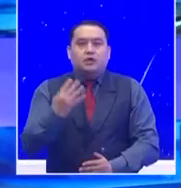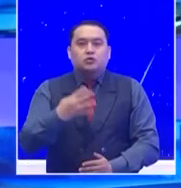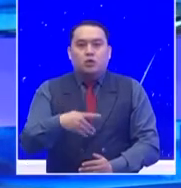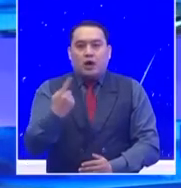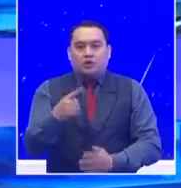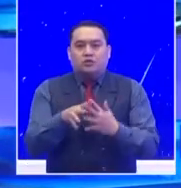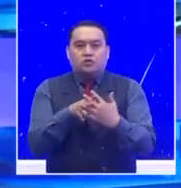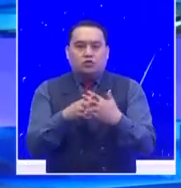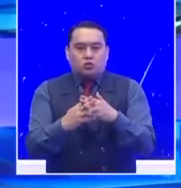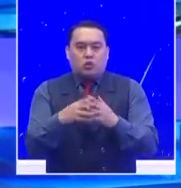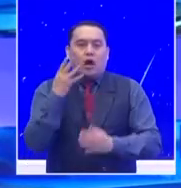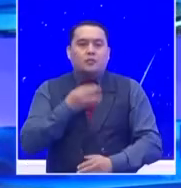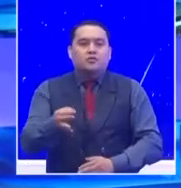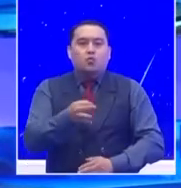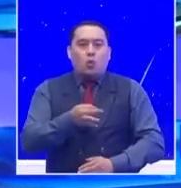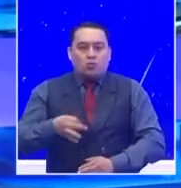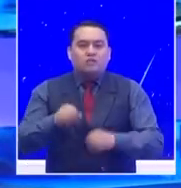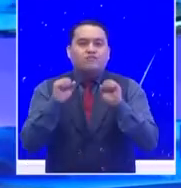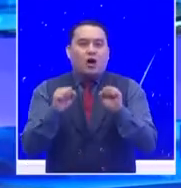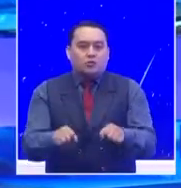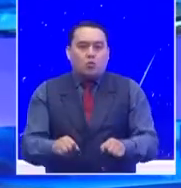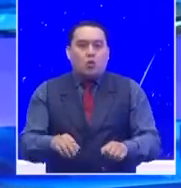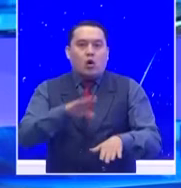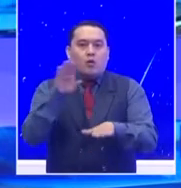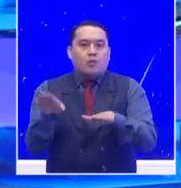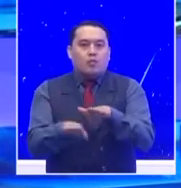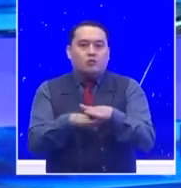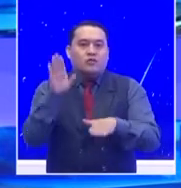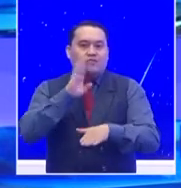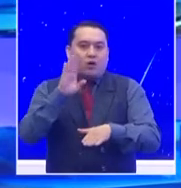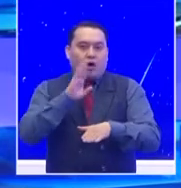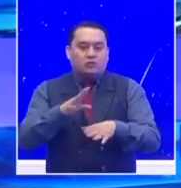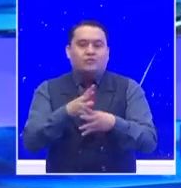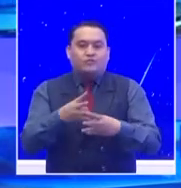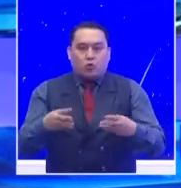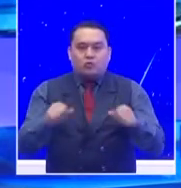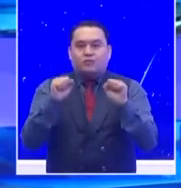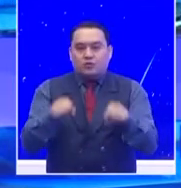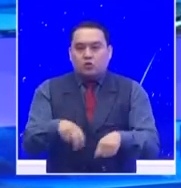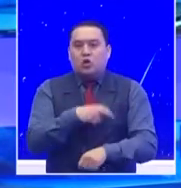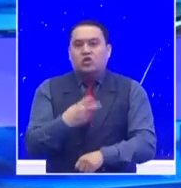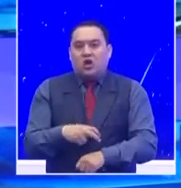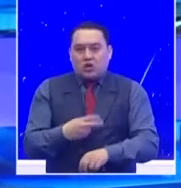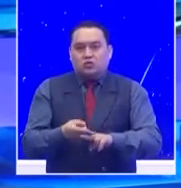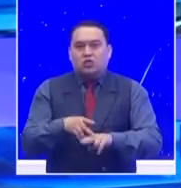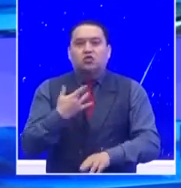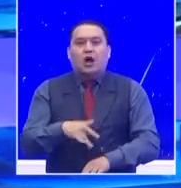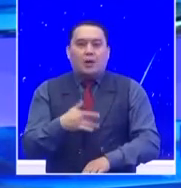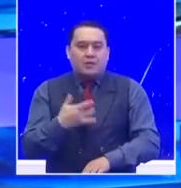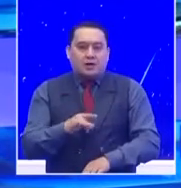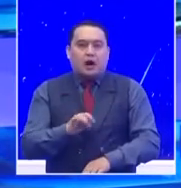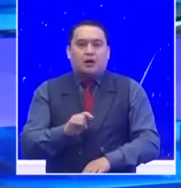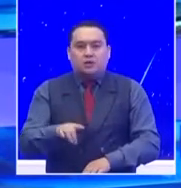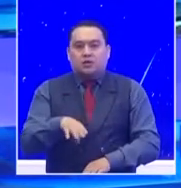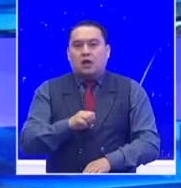41 населенный пункт Алматинской области в зоне возможного потопления паводковыми и талыми водами. Высокому риску подвержены Жамбылский,